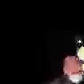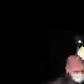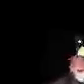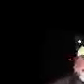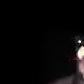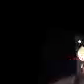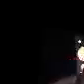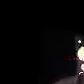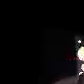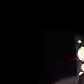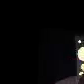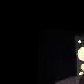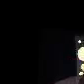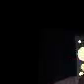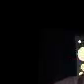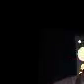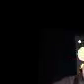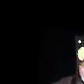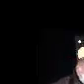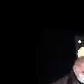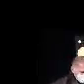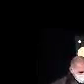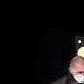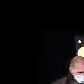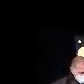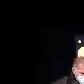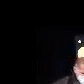world. You're touching the